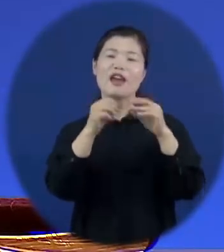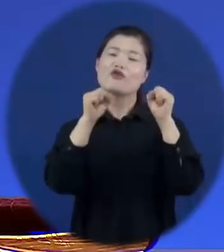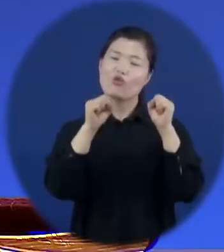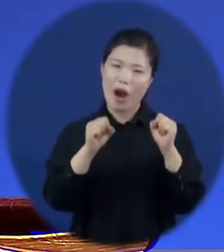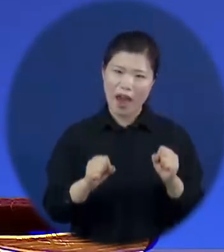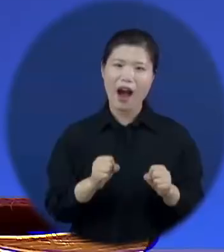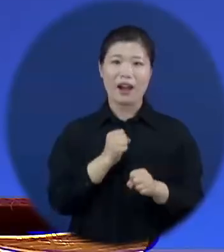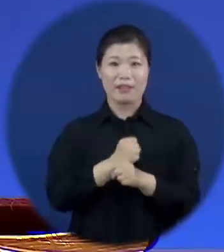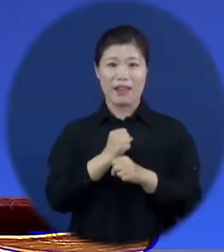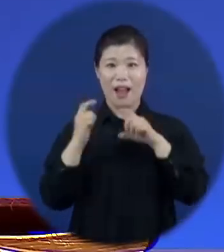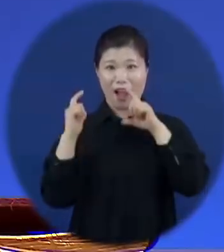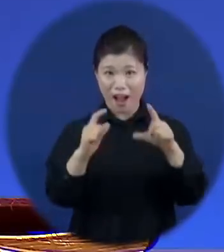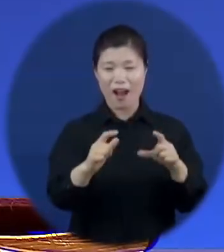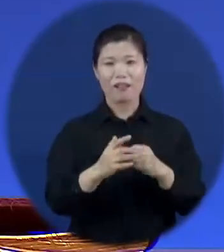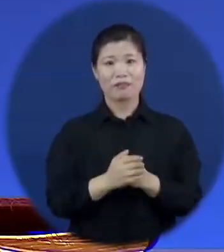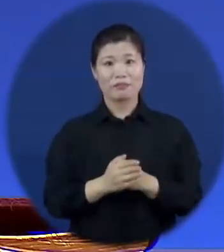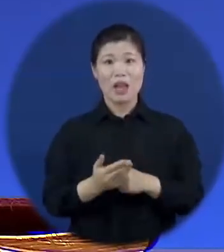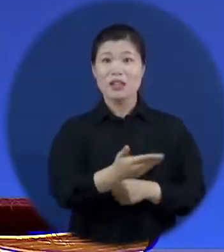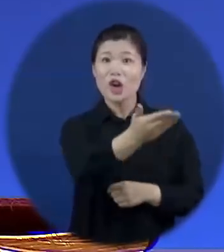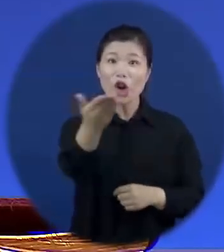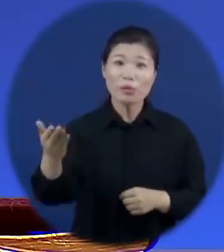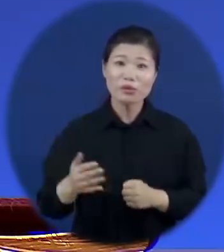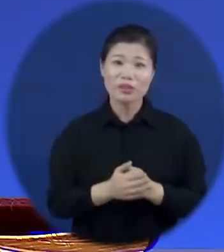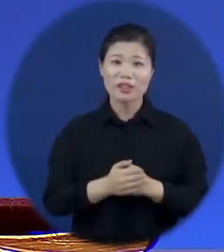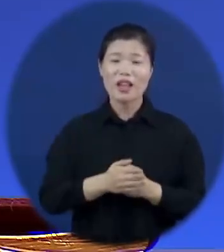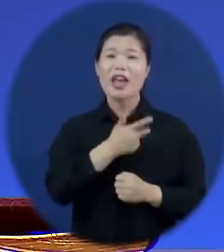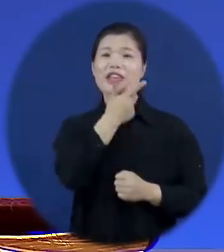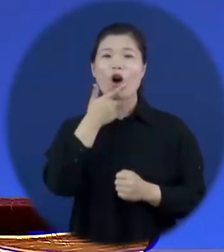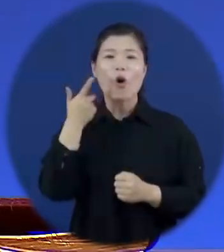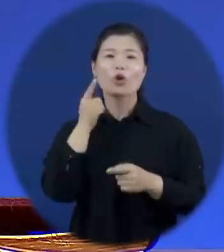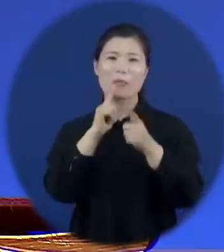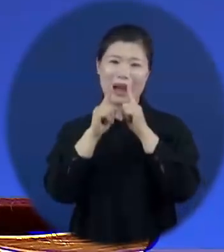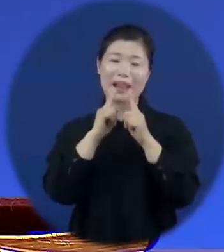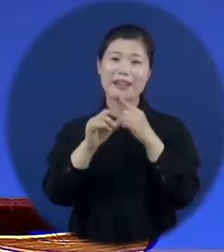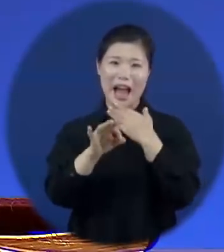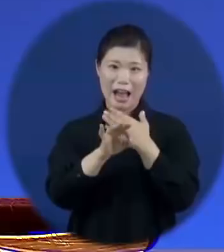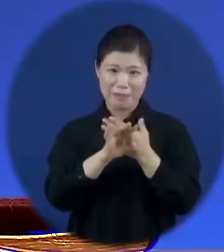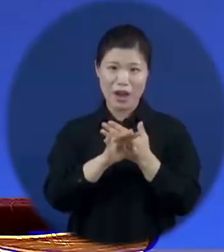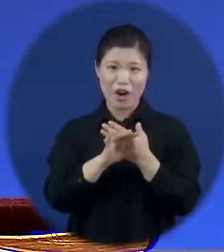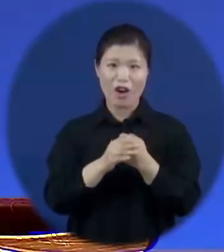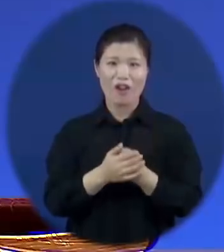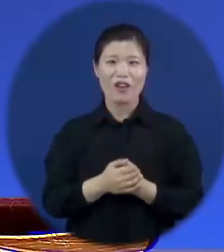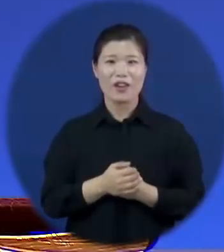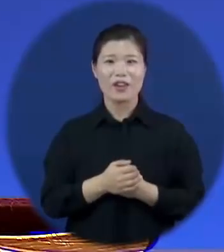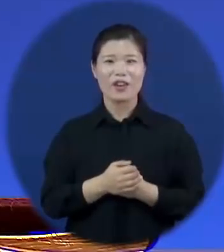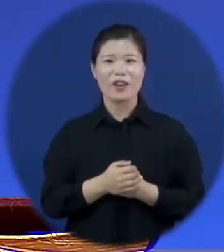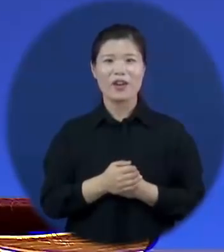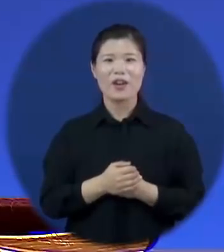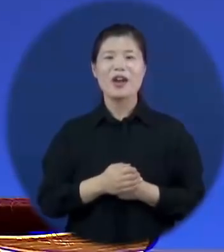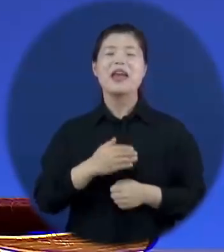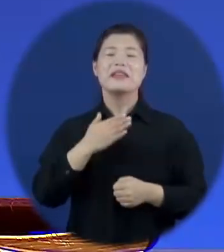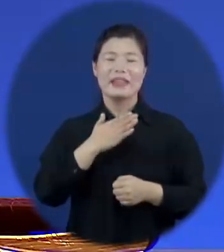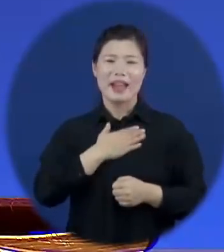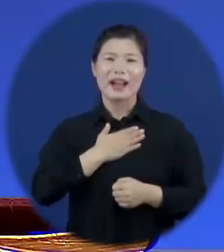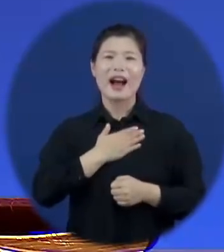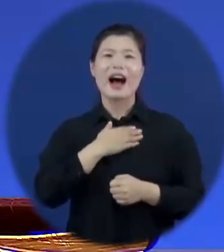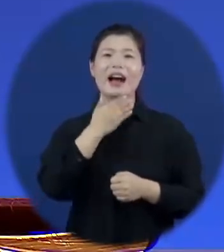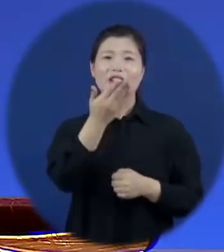말씀하셨습니다. 여러분, 영어로 이 성경을 이야기하면요, I must